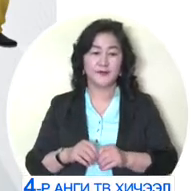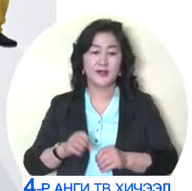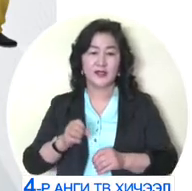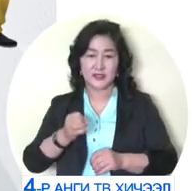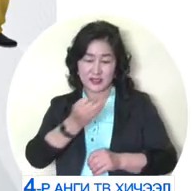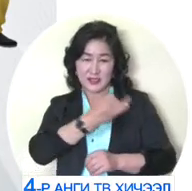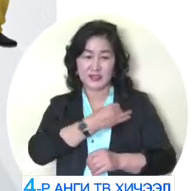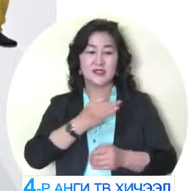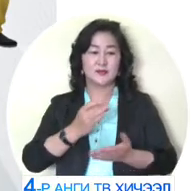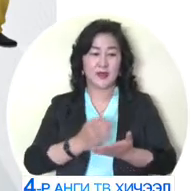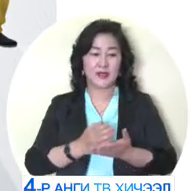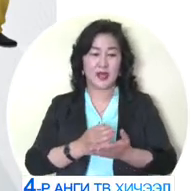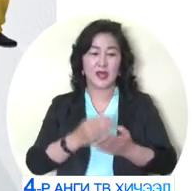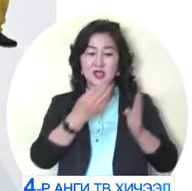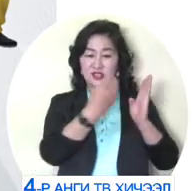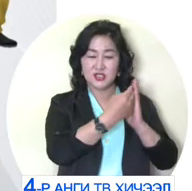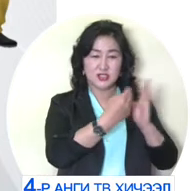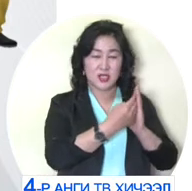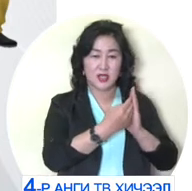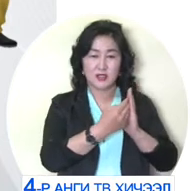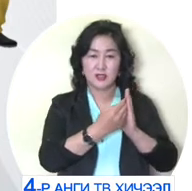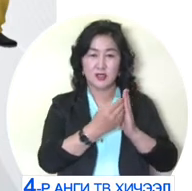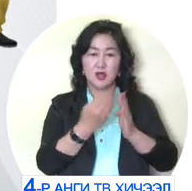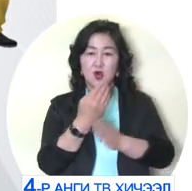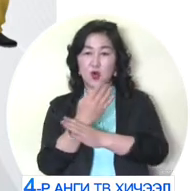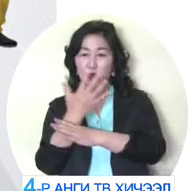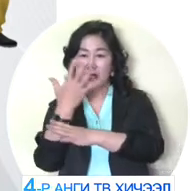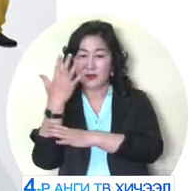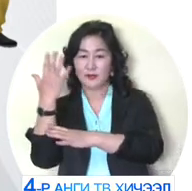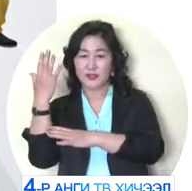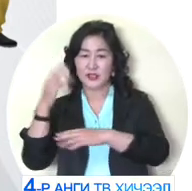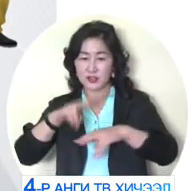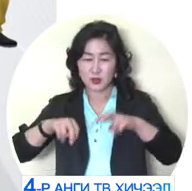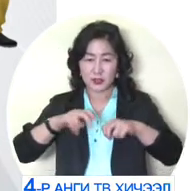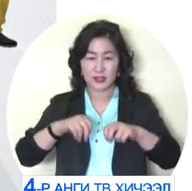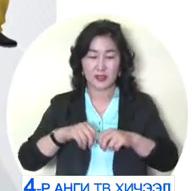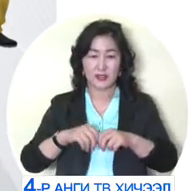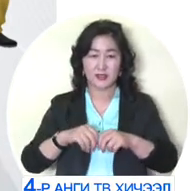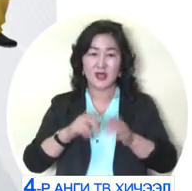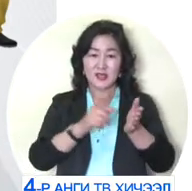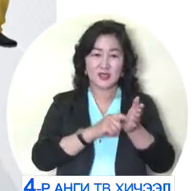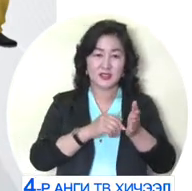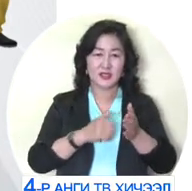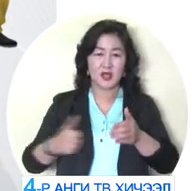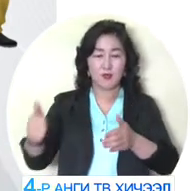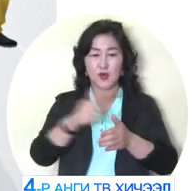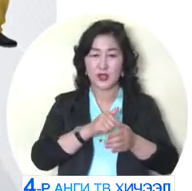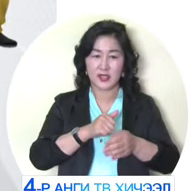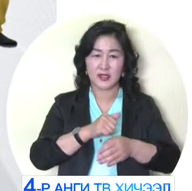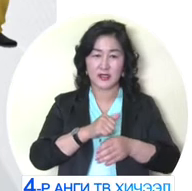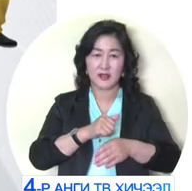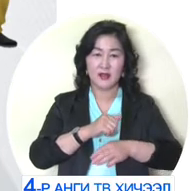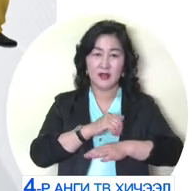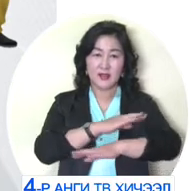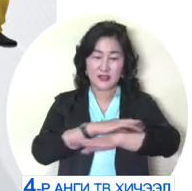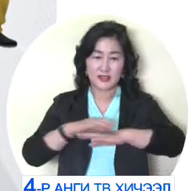байна. Жишээлбэл ургамлын бүтцийг судлахад хэрэгтэй бүхий л багаж хэрэгсэл,